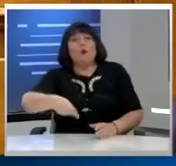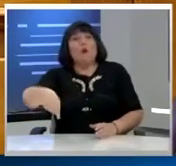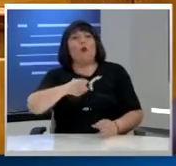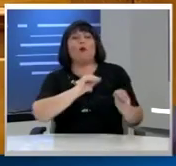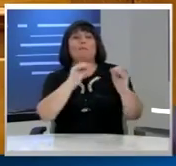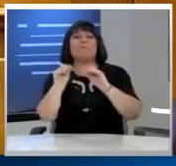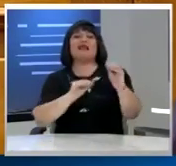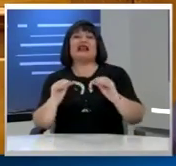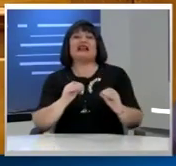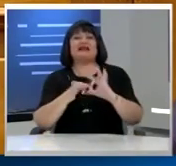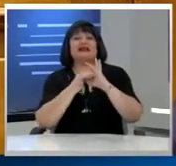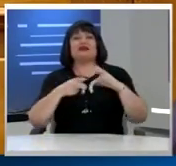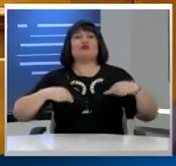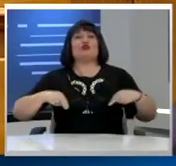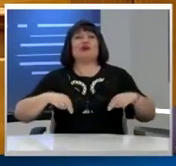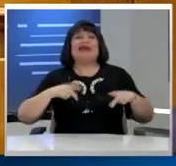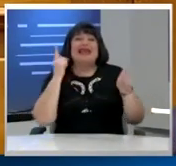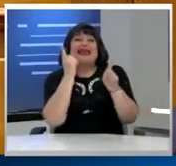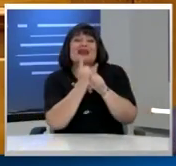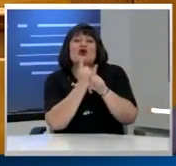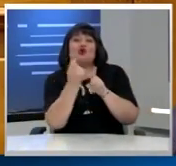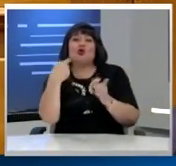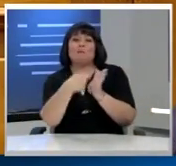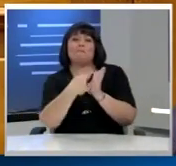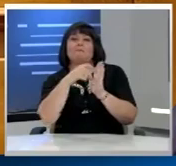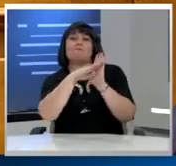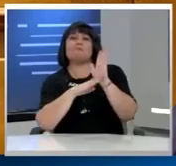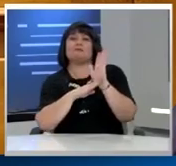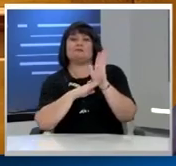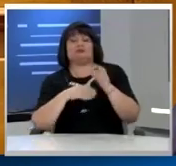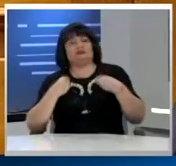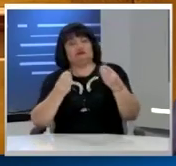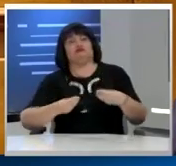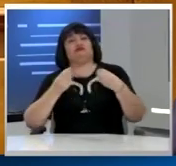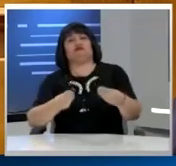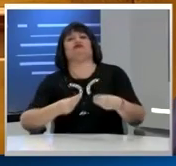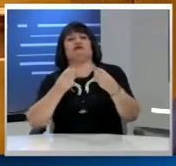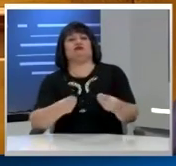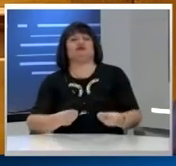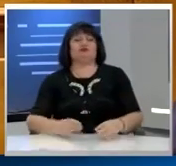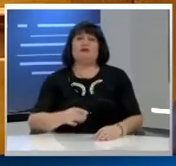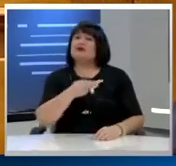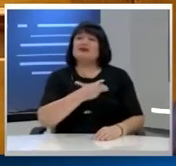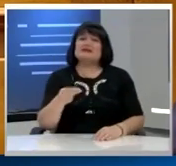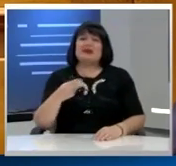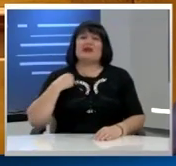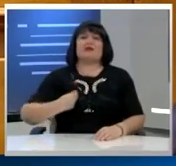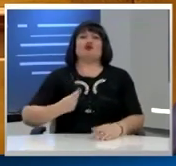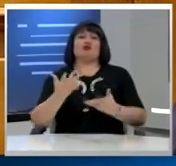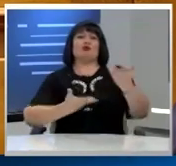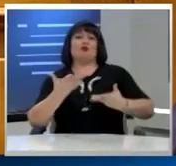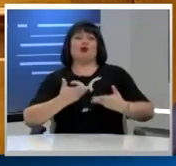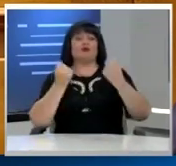μετακλητοί συνεργάτες υπουργών θα τυχάνουν ειδικών μισθολογικών προνομίων. Αυτό σημαίνει και επιβάρυνση του δημόσιου